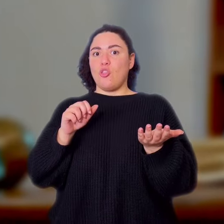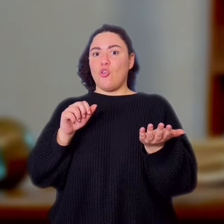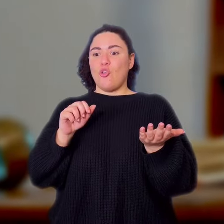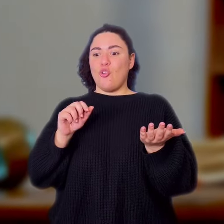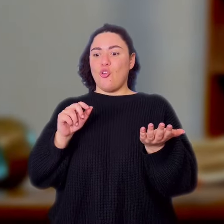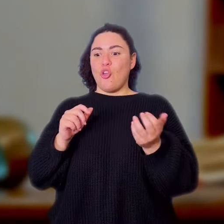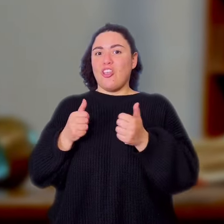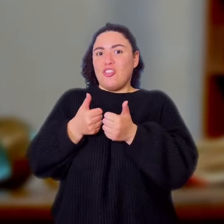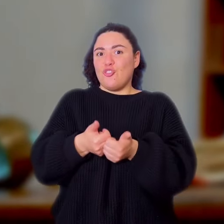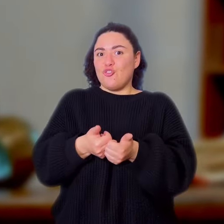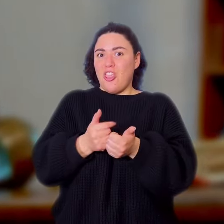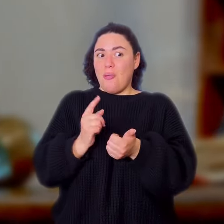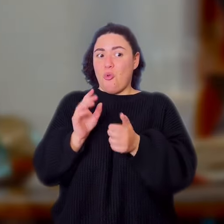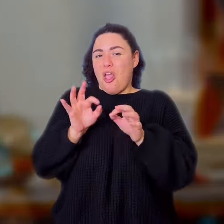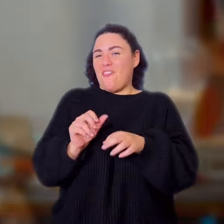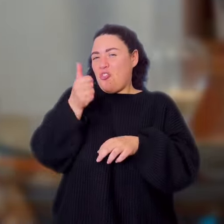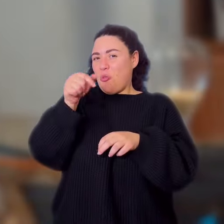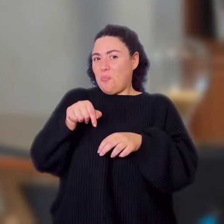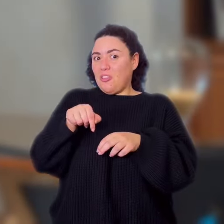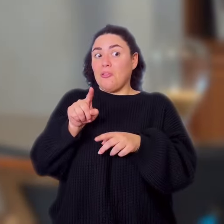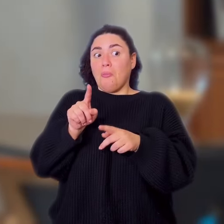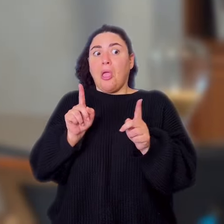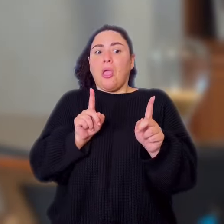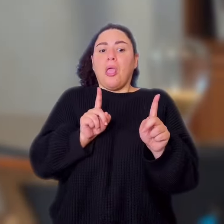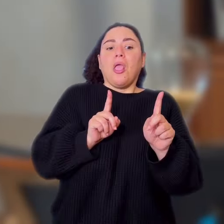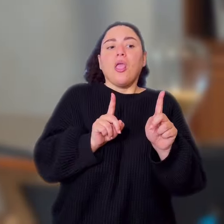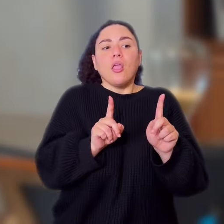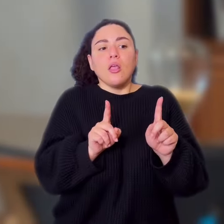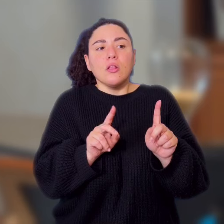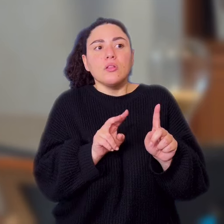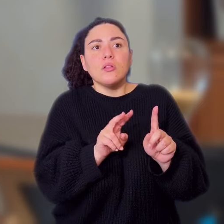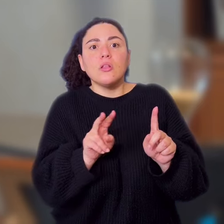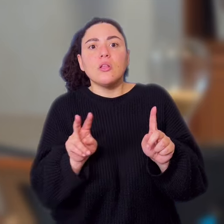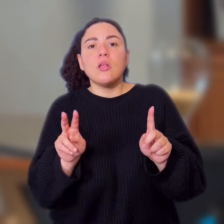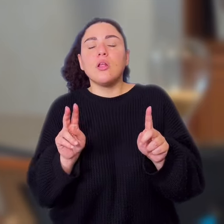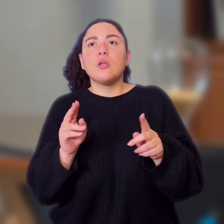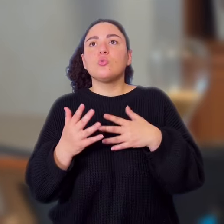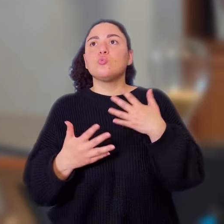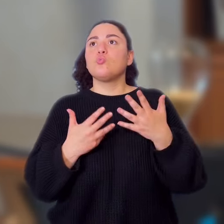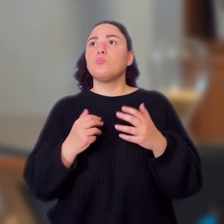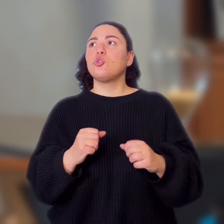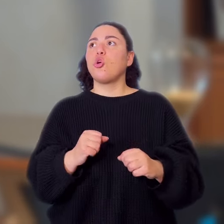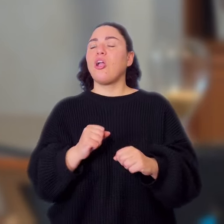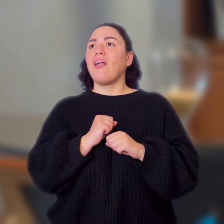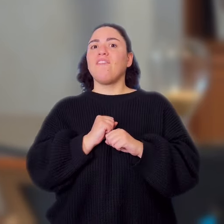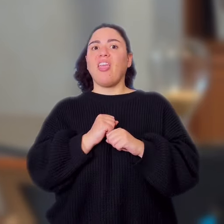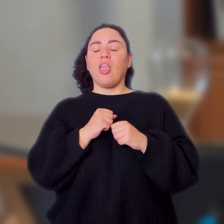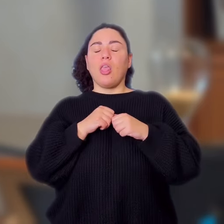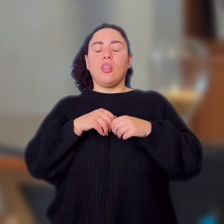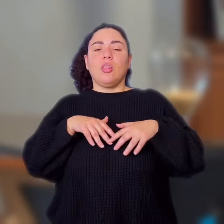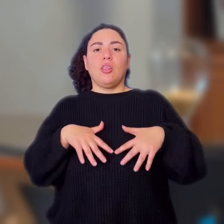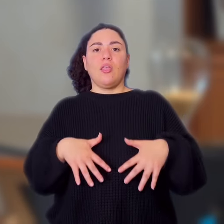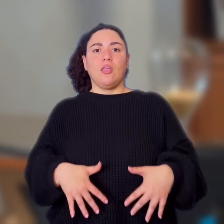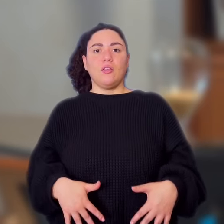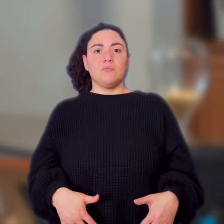discepolo che era giunto per prima per primo al Sepolcro vide e credette